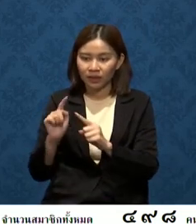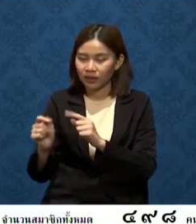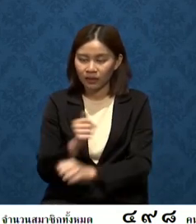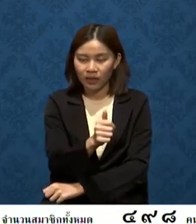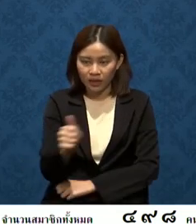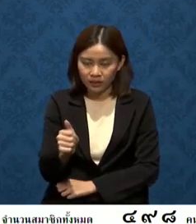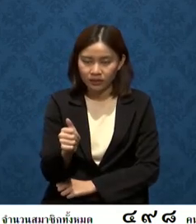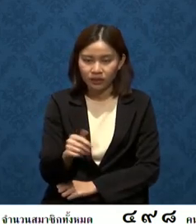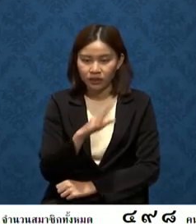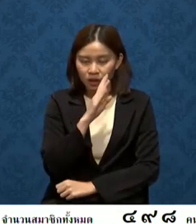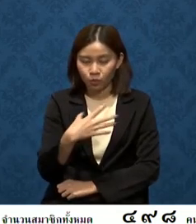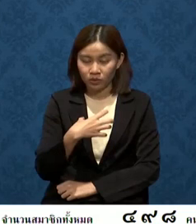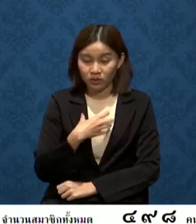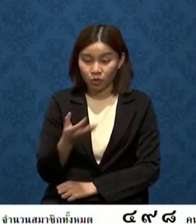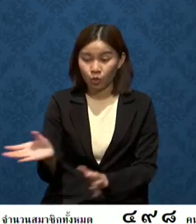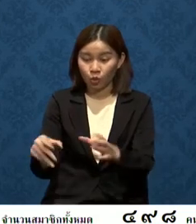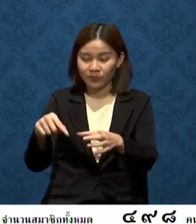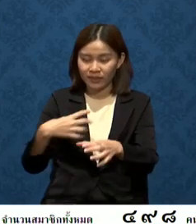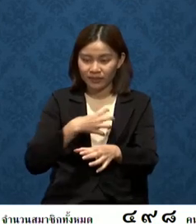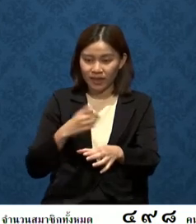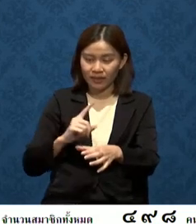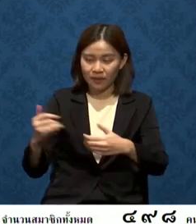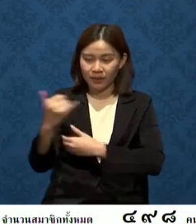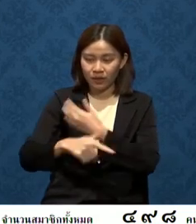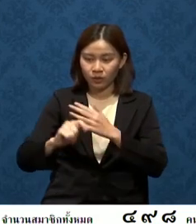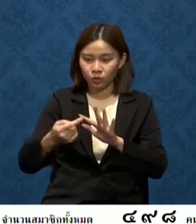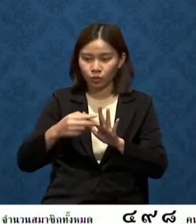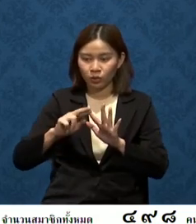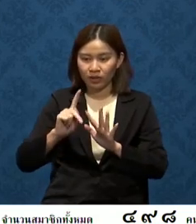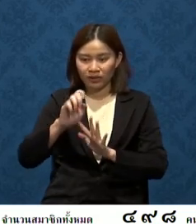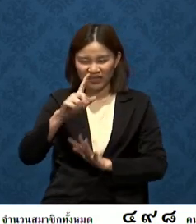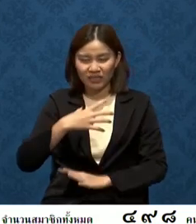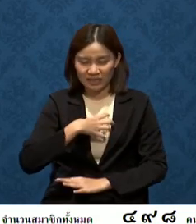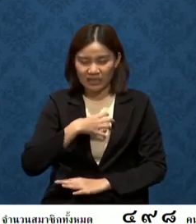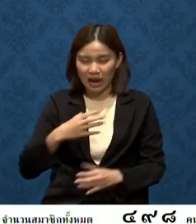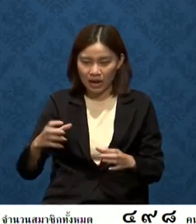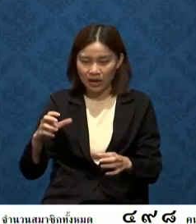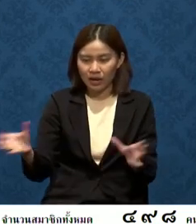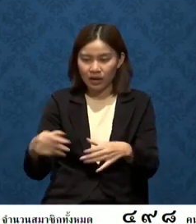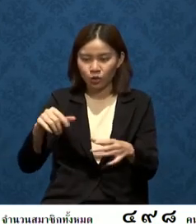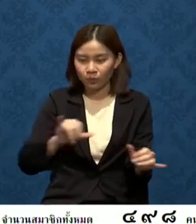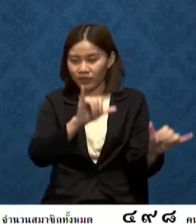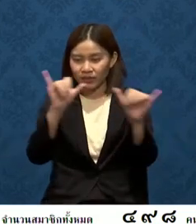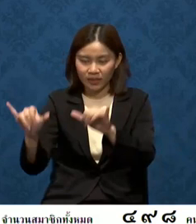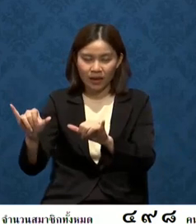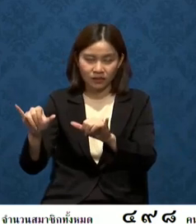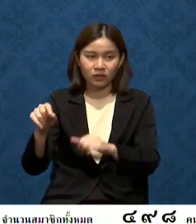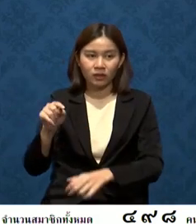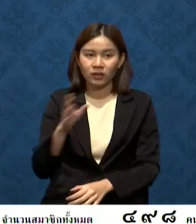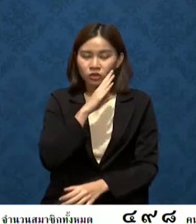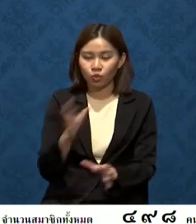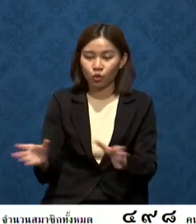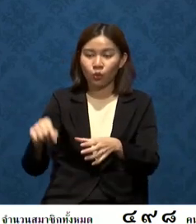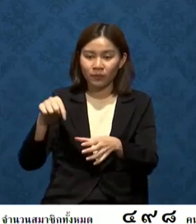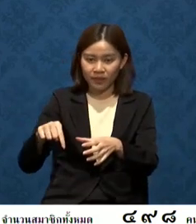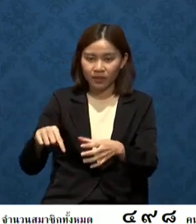ากว่าความประสงค์ของเขาอย่างเช่นว่าทางประเทศตุรกีก็ต้องการเขาให้ไปอยู่ที่โน่นนะครับแล้วผู้คนเหล่านี้ก็ต้องการที่ถ้าหากส่งเข้า